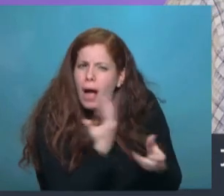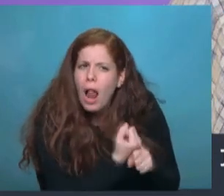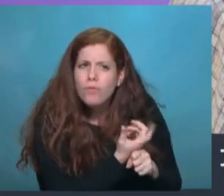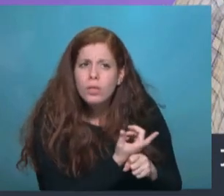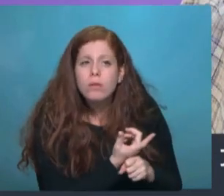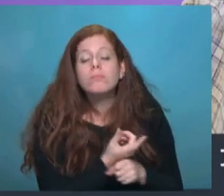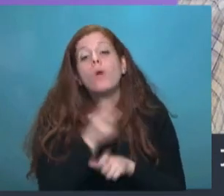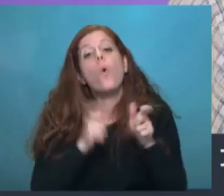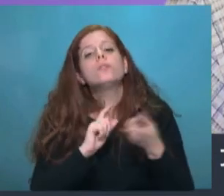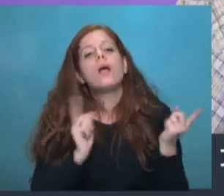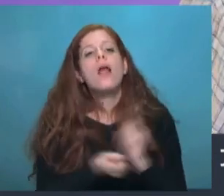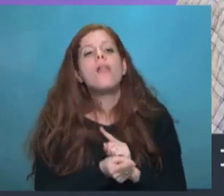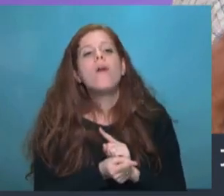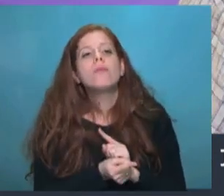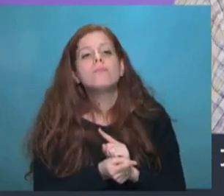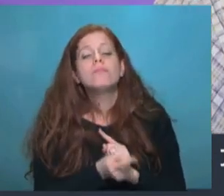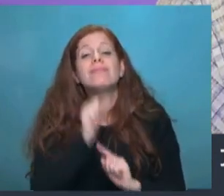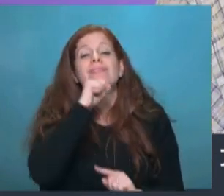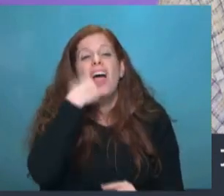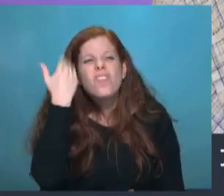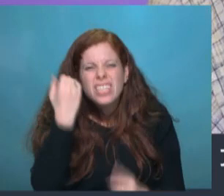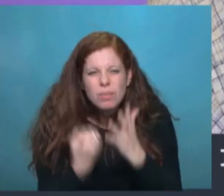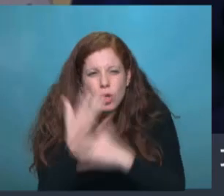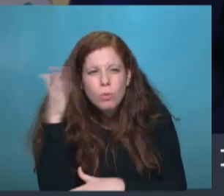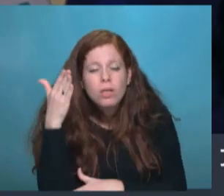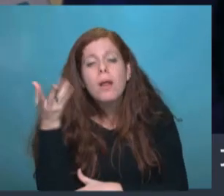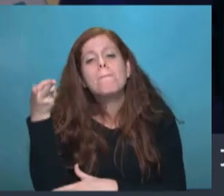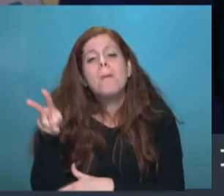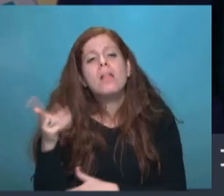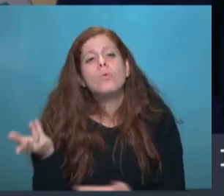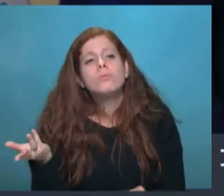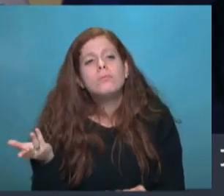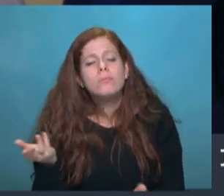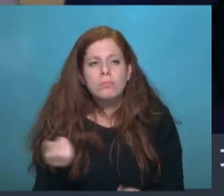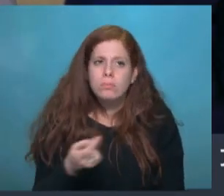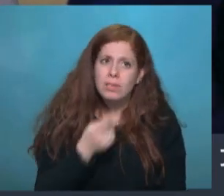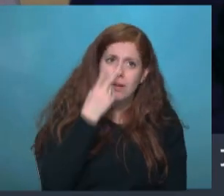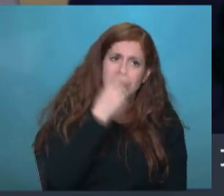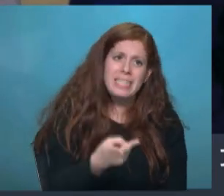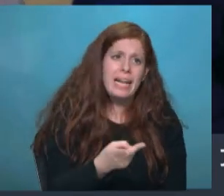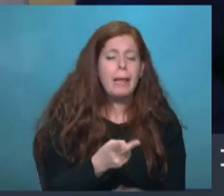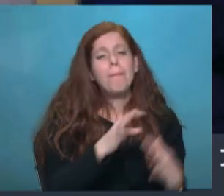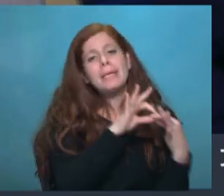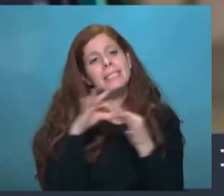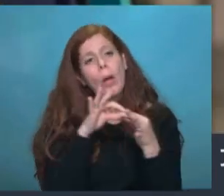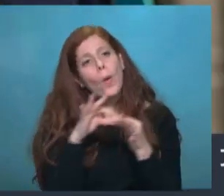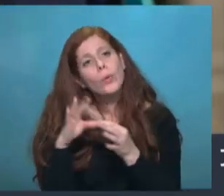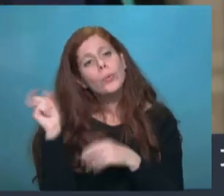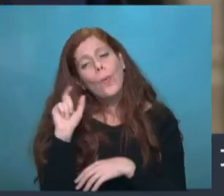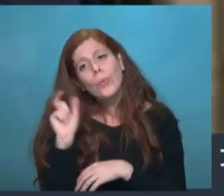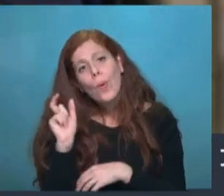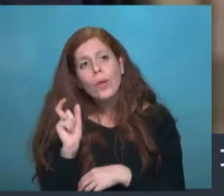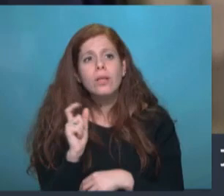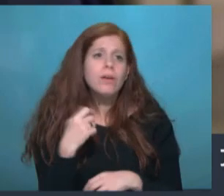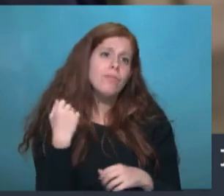התחלפה. הוותיקים שהקימו את המדינה כבר מתו. מסתכלים בסדרות טורקיות